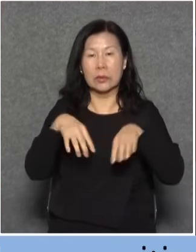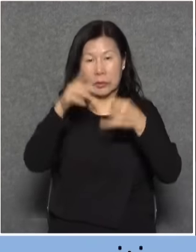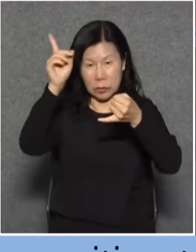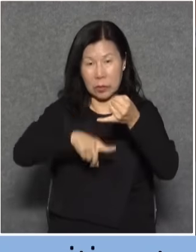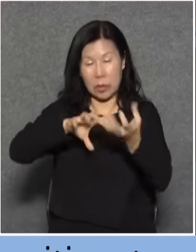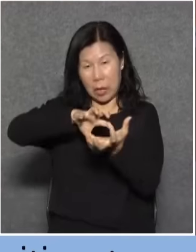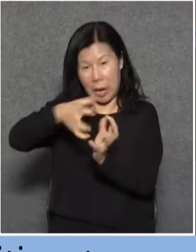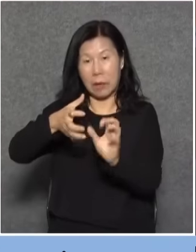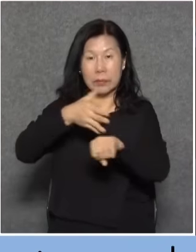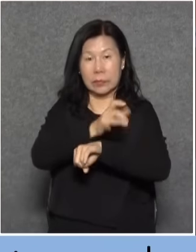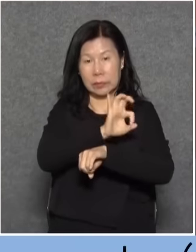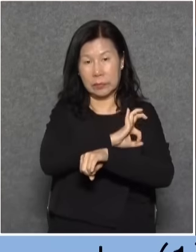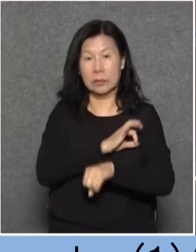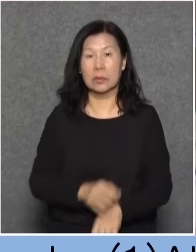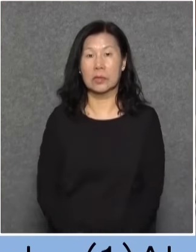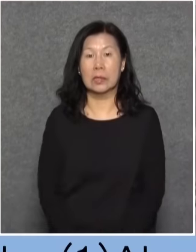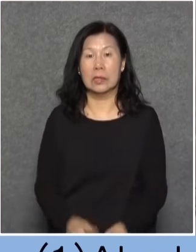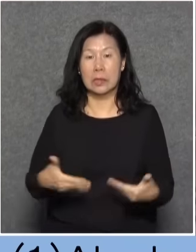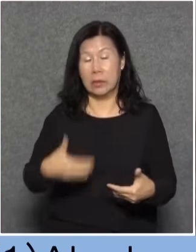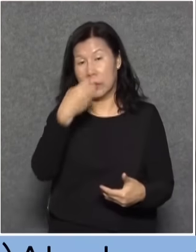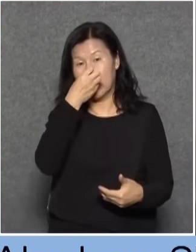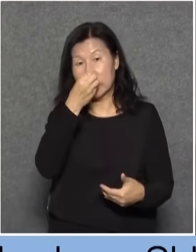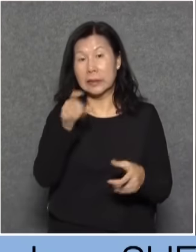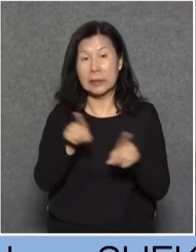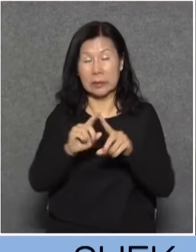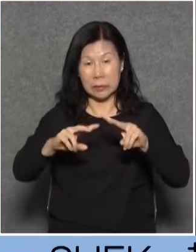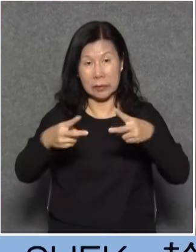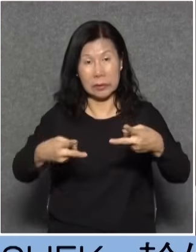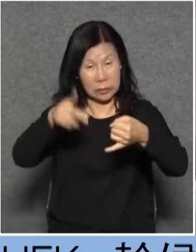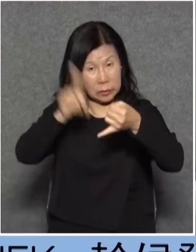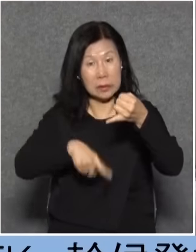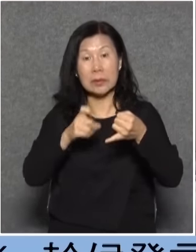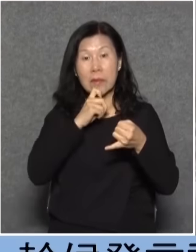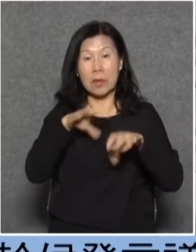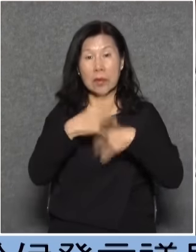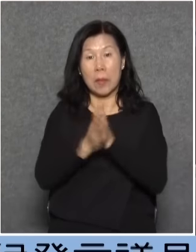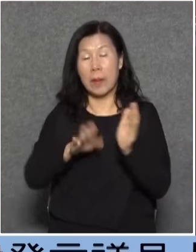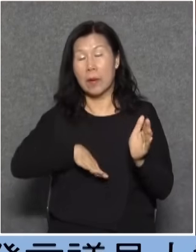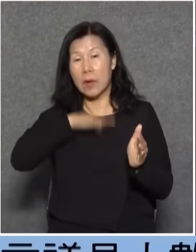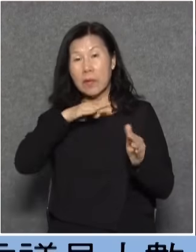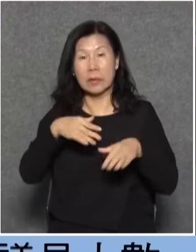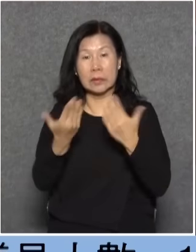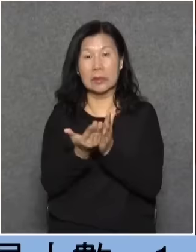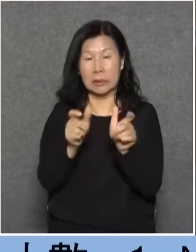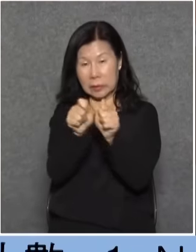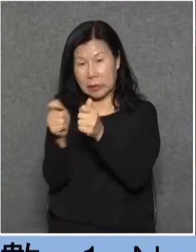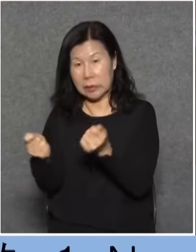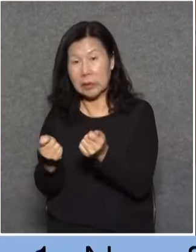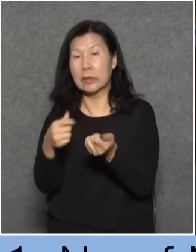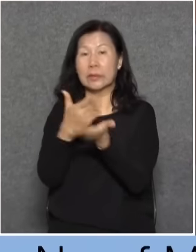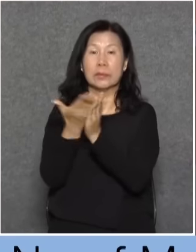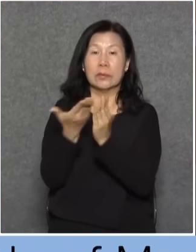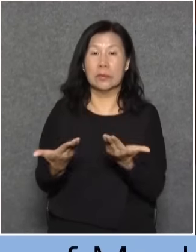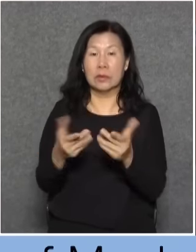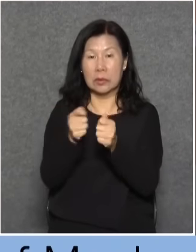扭曲社会。现在香港资本主义发展到后期，市场饱和，出现寡头垄断，破坏市场效率，损